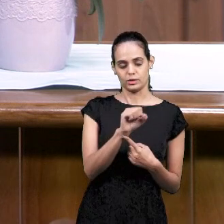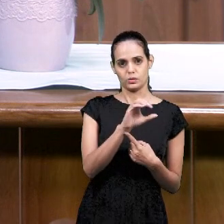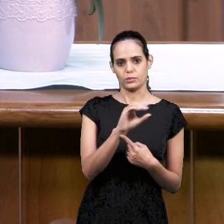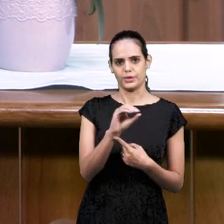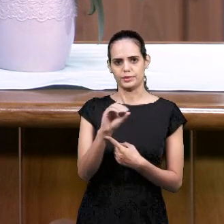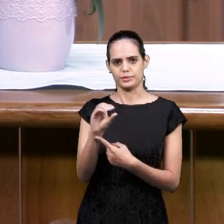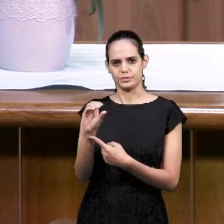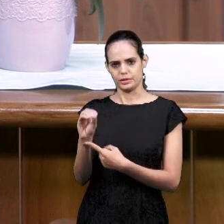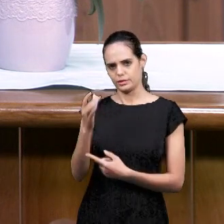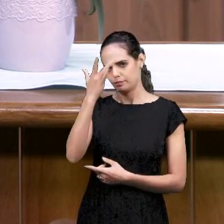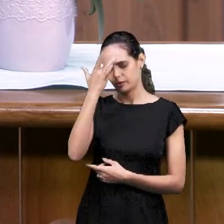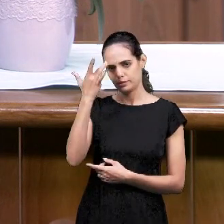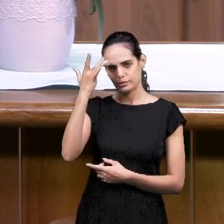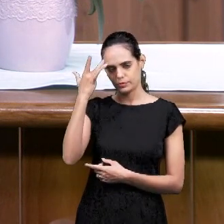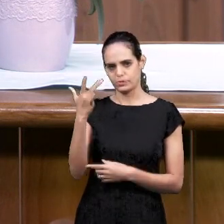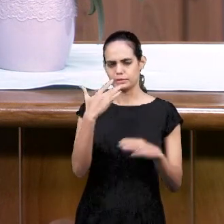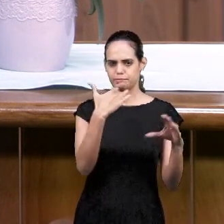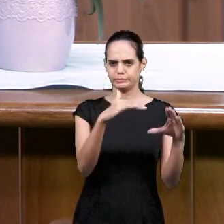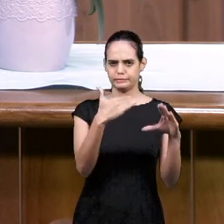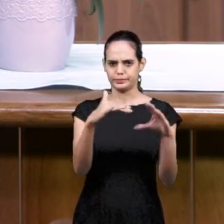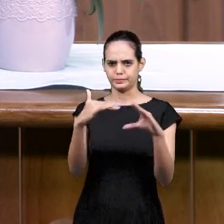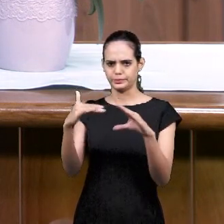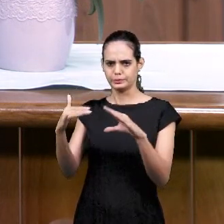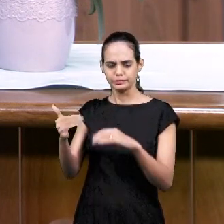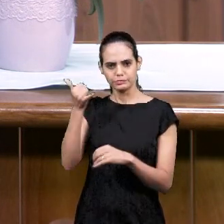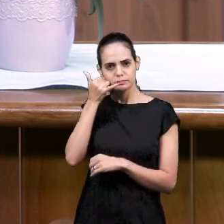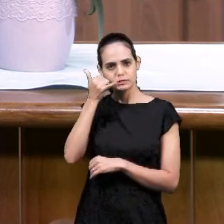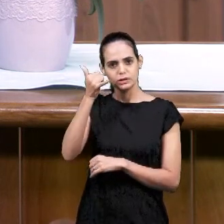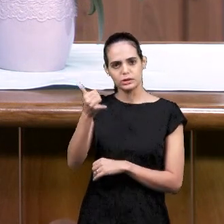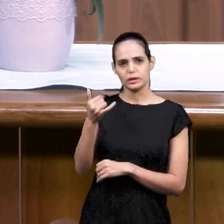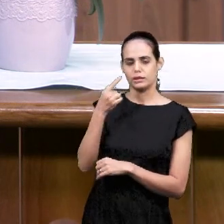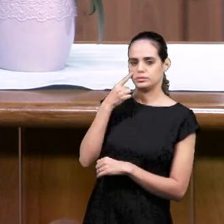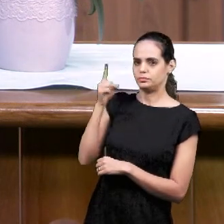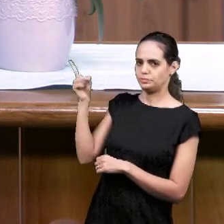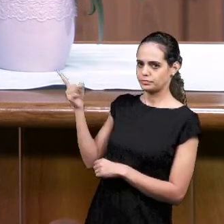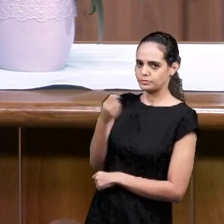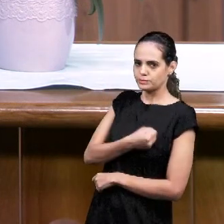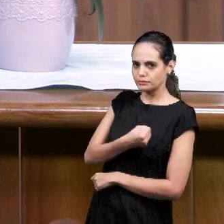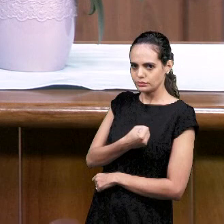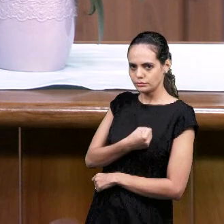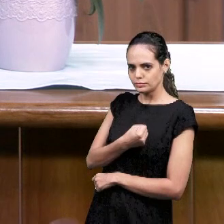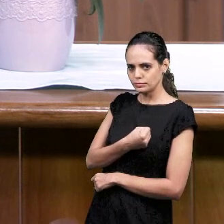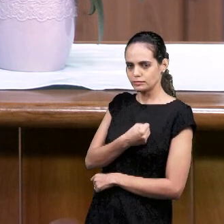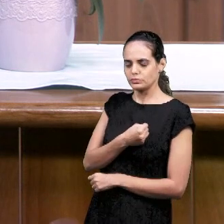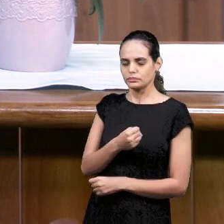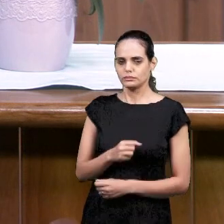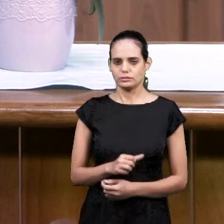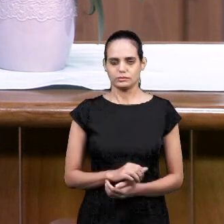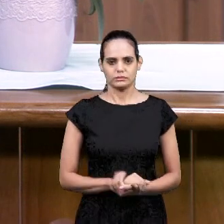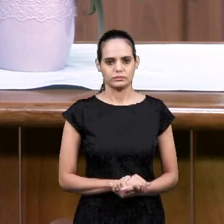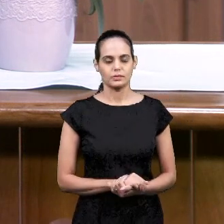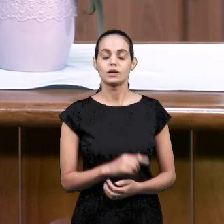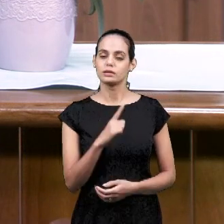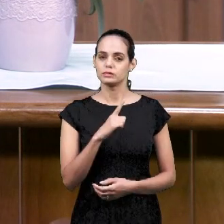le 0800 vers la personne ou aux personnes afin qu'elles puissent appeler le 0800. Nous avons des